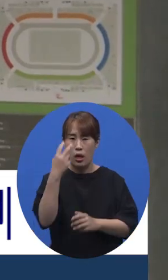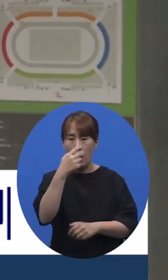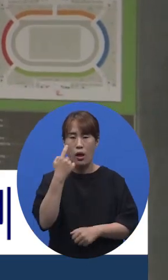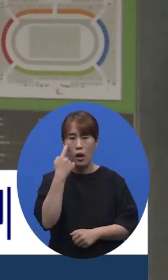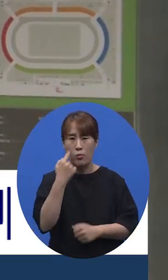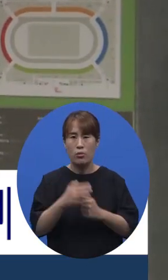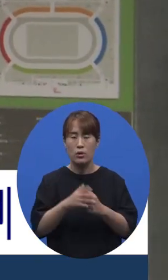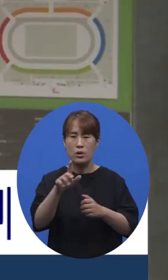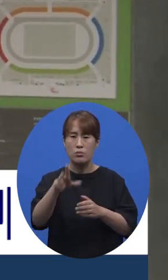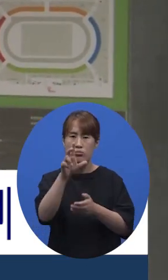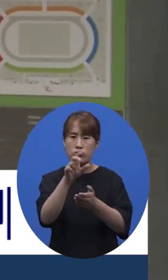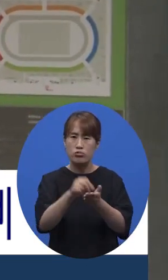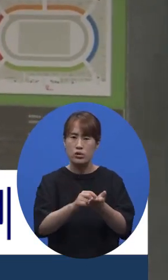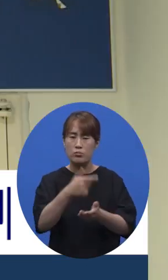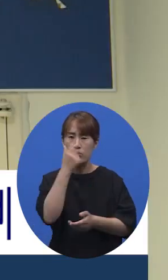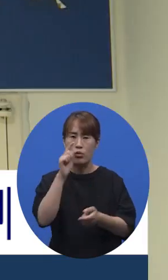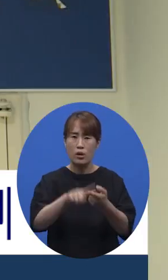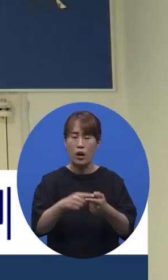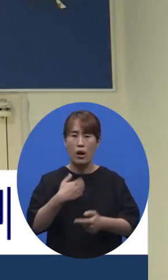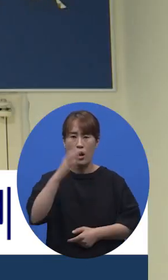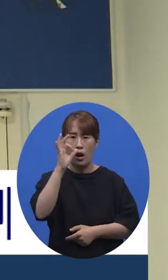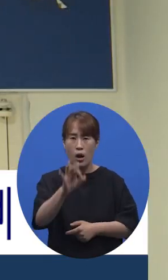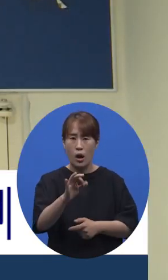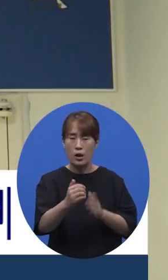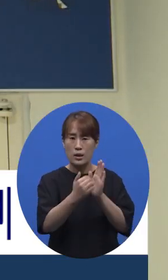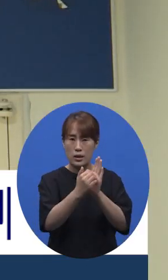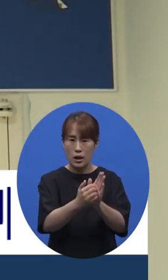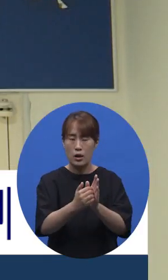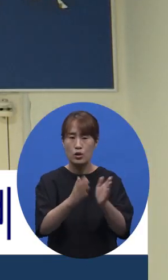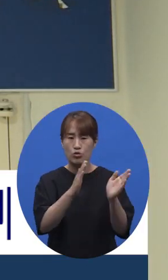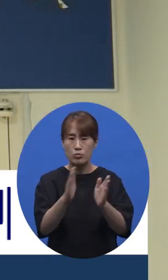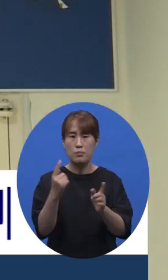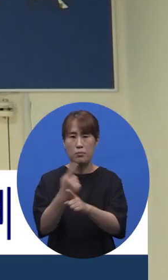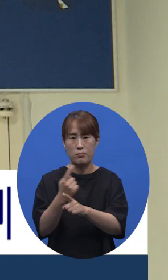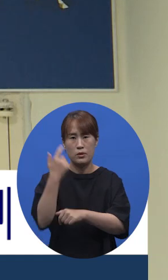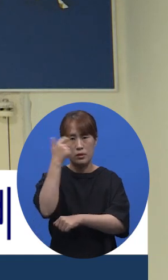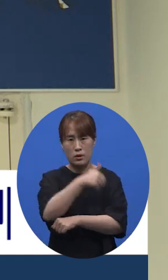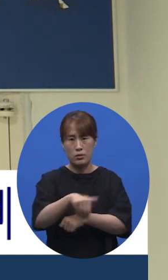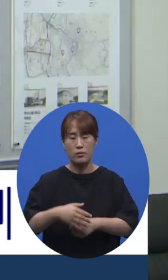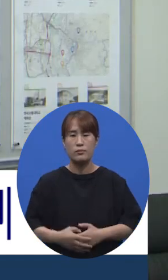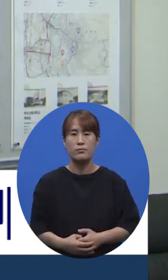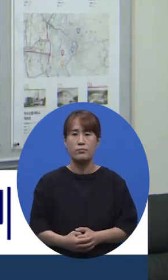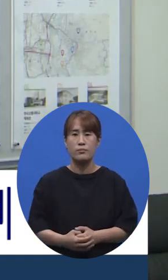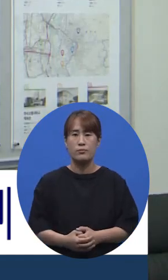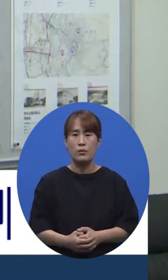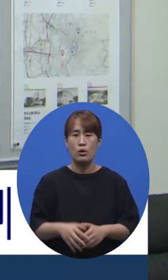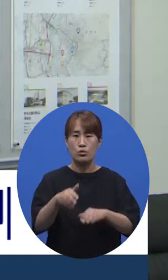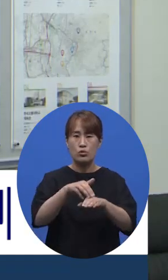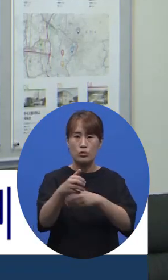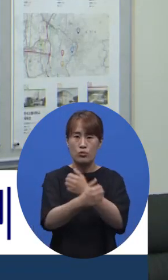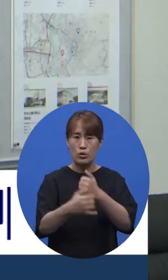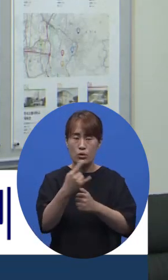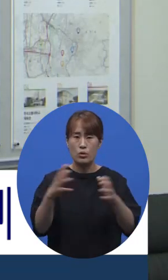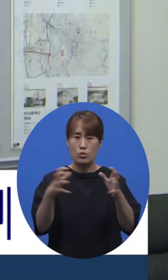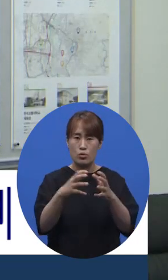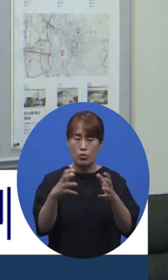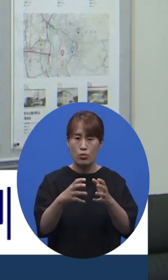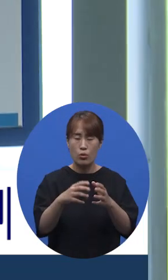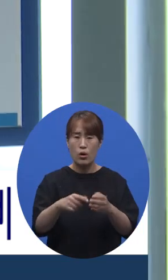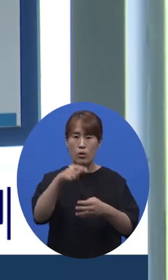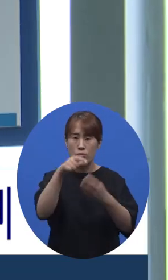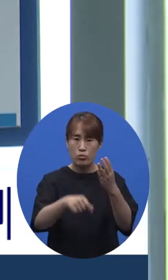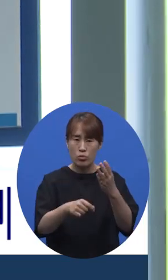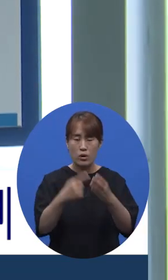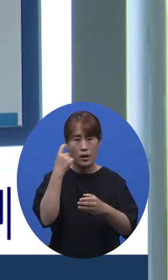진행하고 이 과정에서 드러난 립이 점을 확인해 상황 대응 능력을 강화할 방침입니다 조직이 는 종합